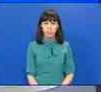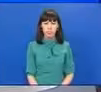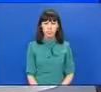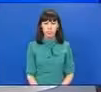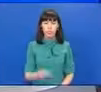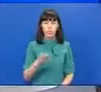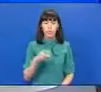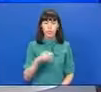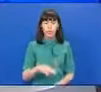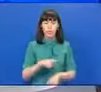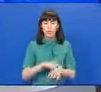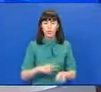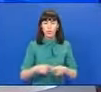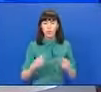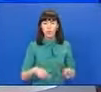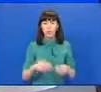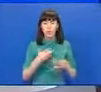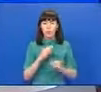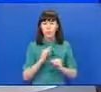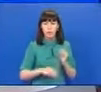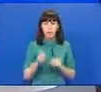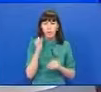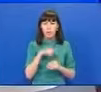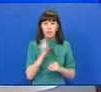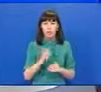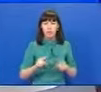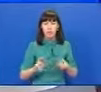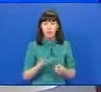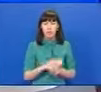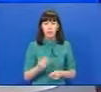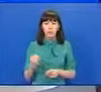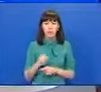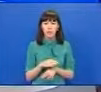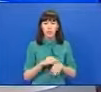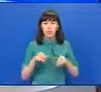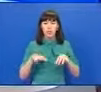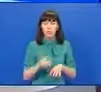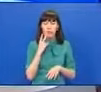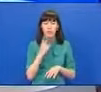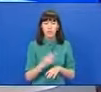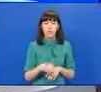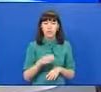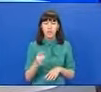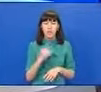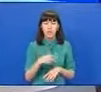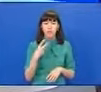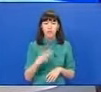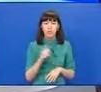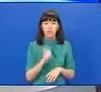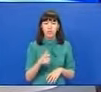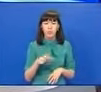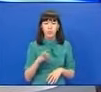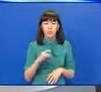Отырар ауданының полицейлері өзгенің мүлкін тонап күн кешкен азаматтарды құрықтады. Тәртіп сақшылары таратқан ақпараттарға сүйенсек, Сарыағаш ауданының екі тұрғыны